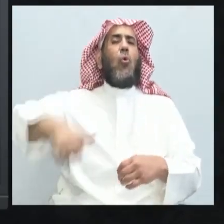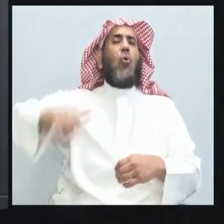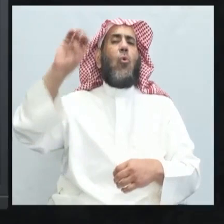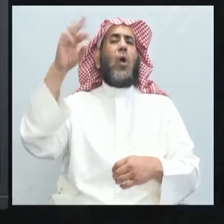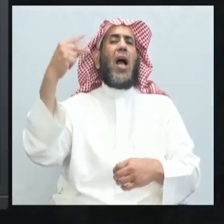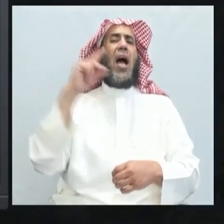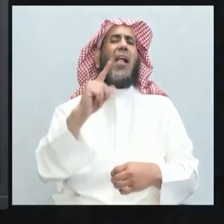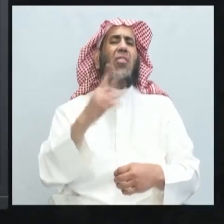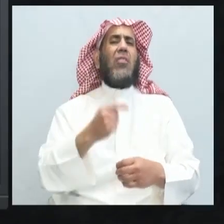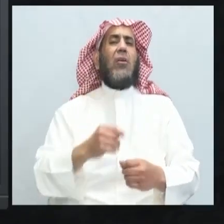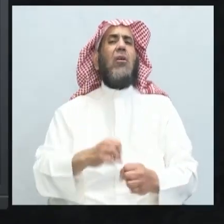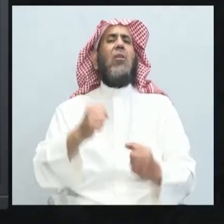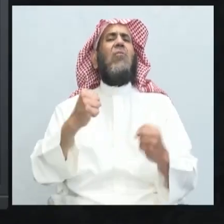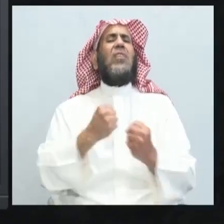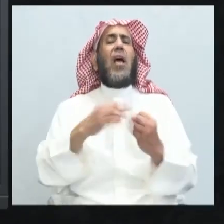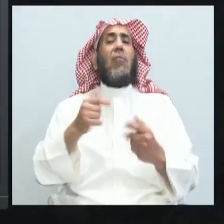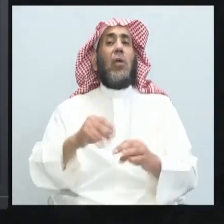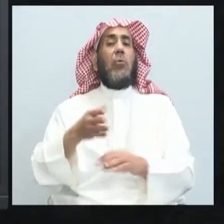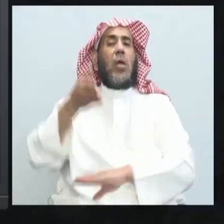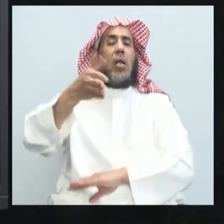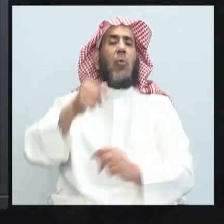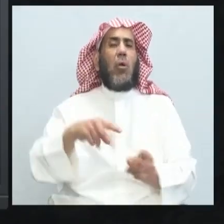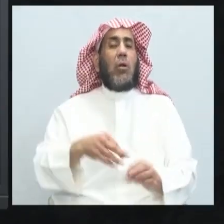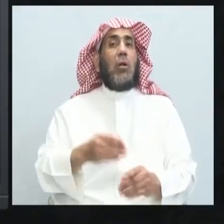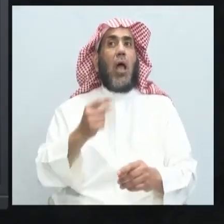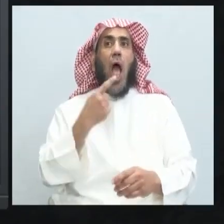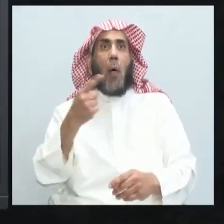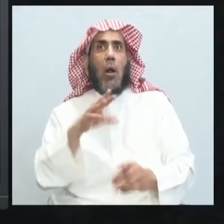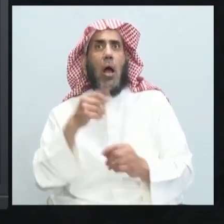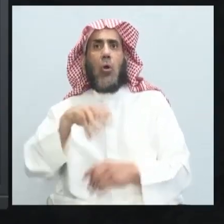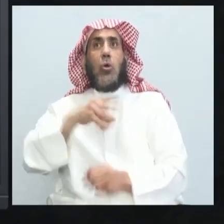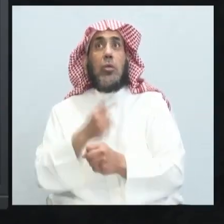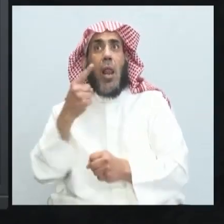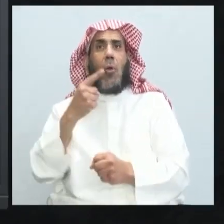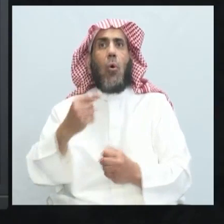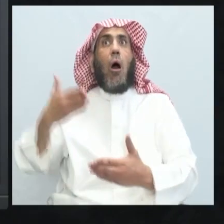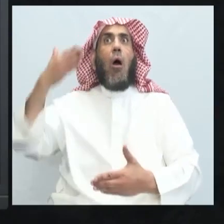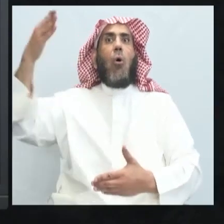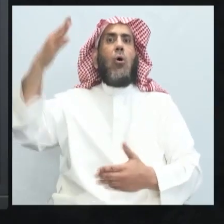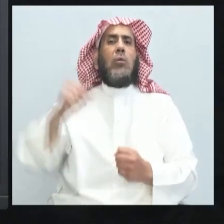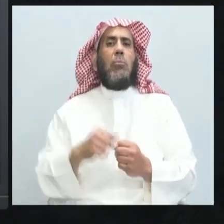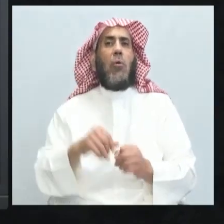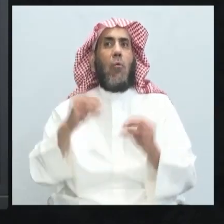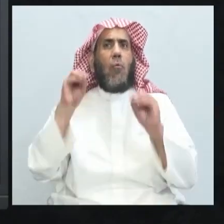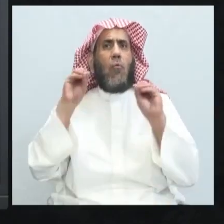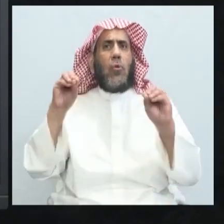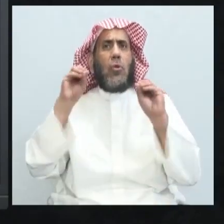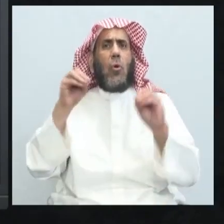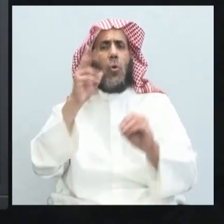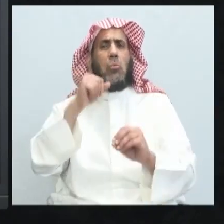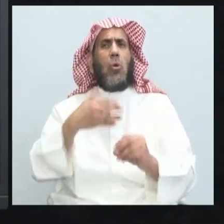ذكره انه كان كانن به على جمل احمر او راه وهو يخطب في الناس وقسم هو خطبه في التذكير وحتميه